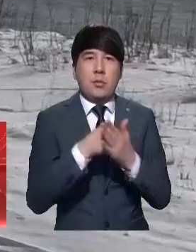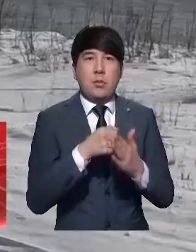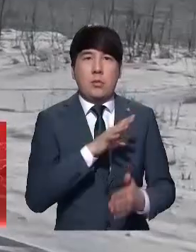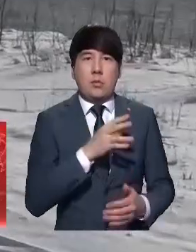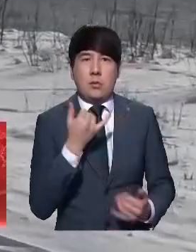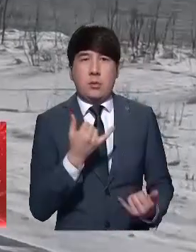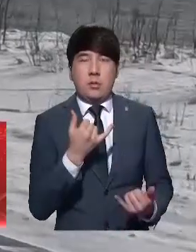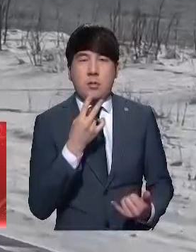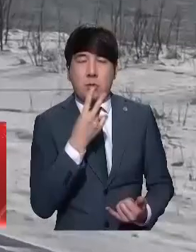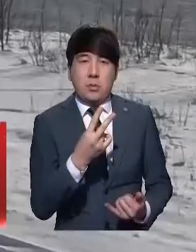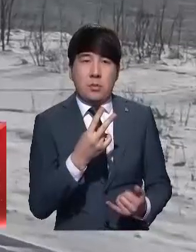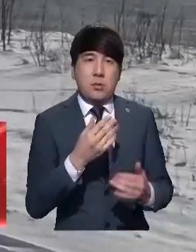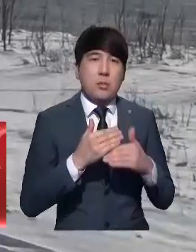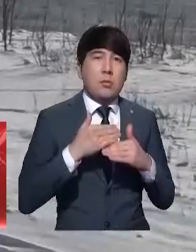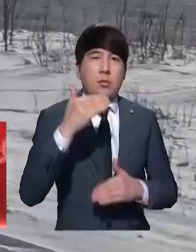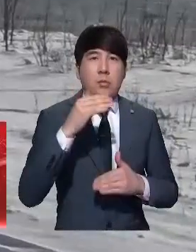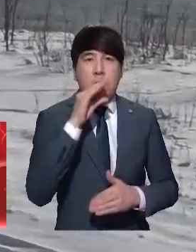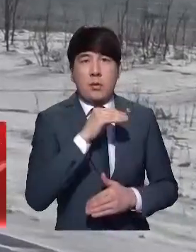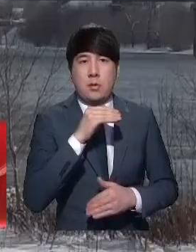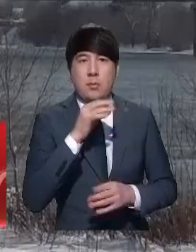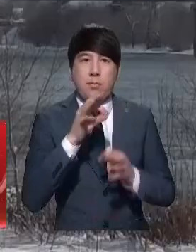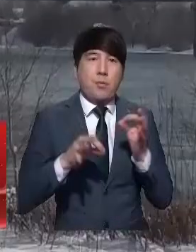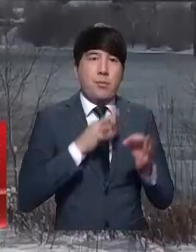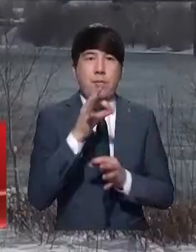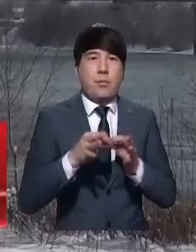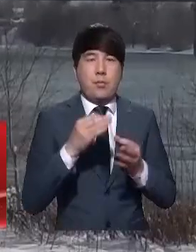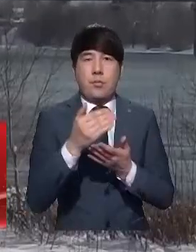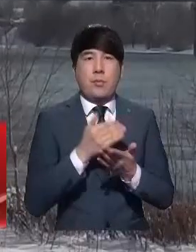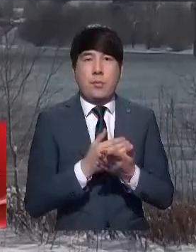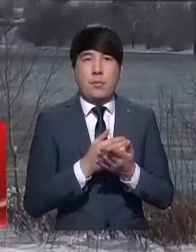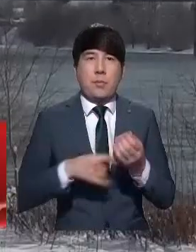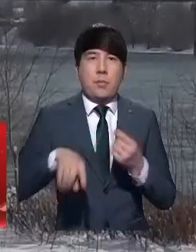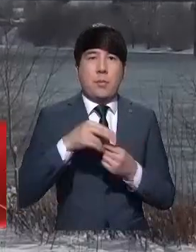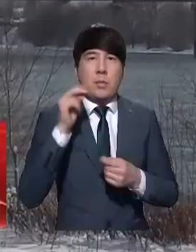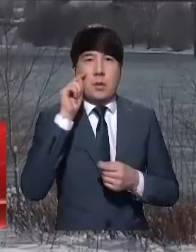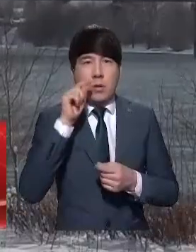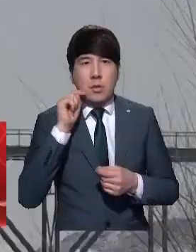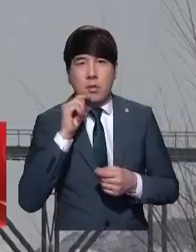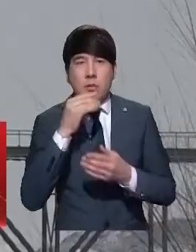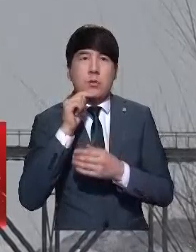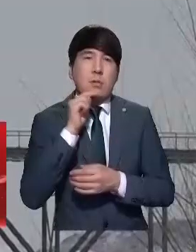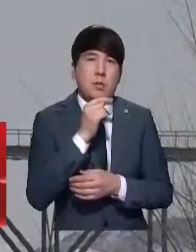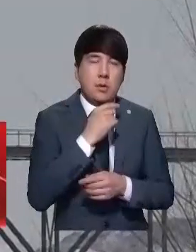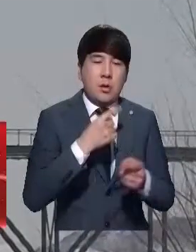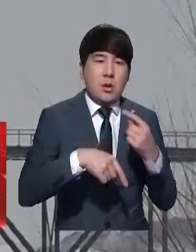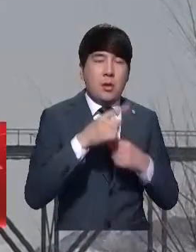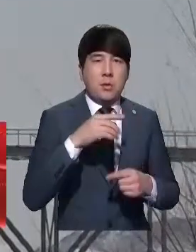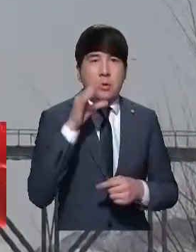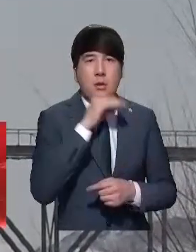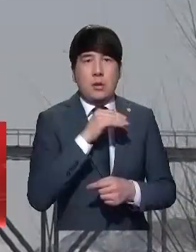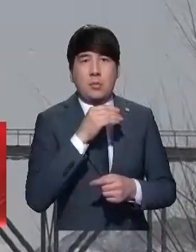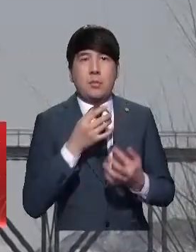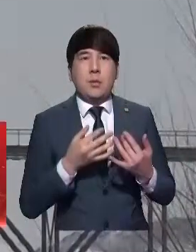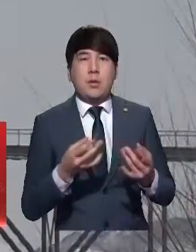можно увеличить в разы и вывести на международный уровень. К примеру, перевозить товары из Китая в Россию и обратно. Правда, для начала необходимо